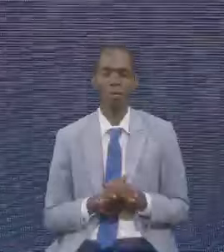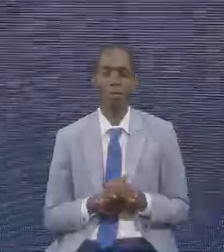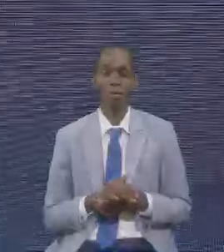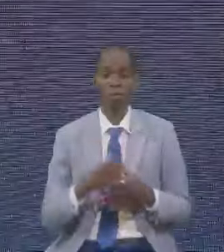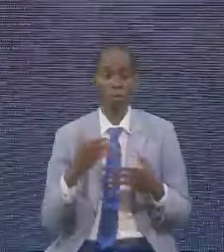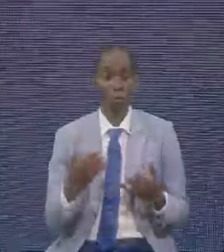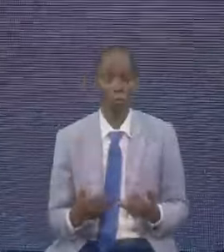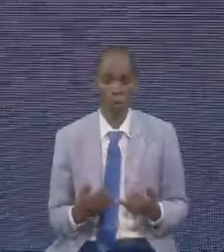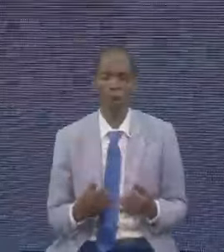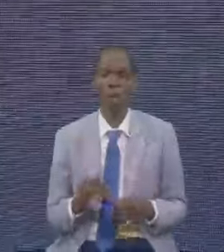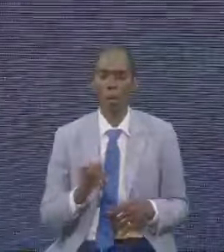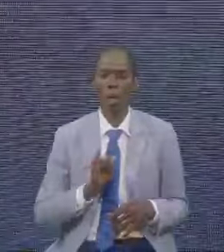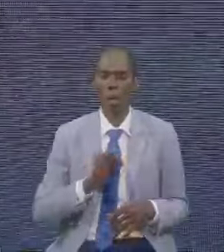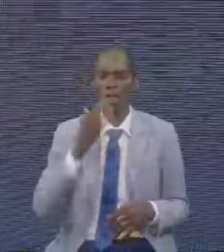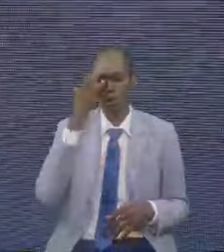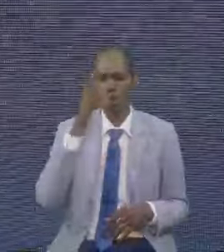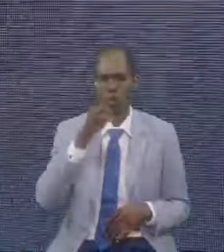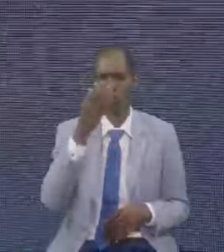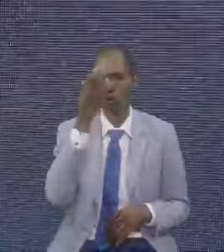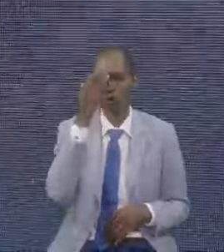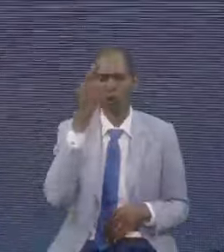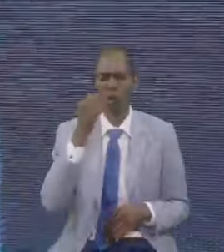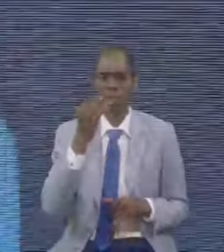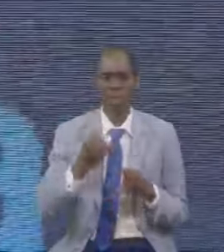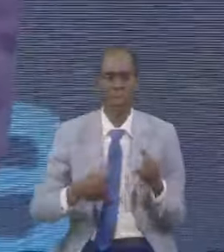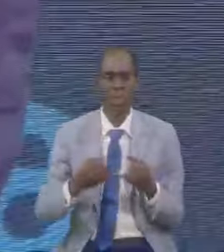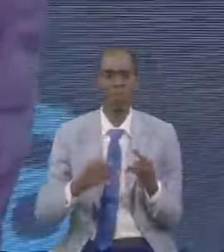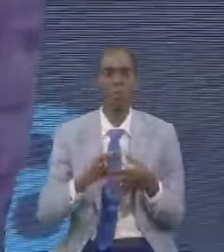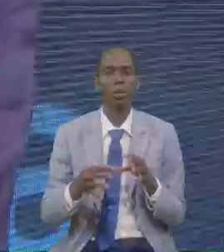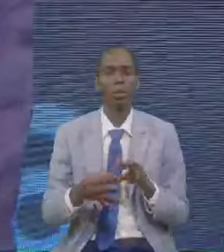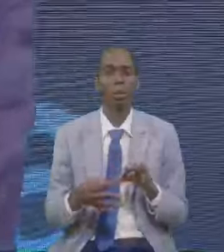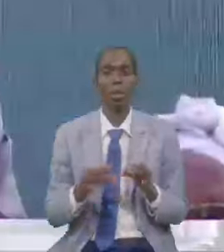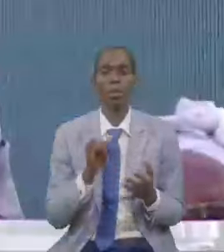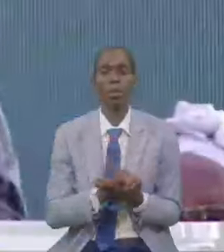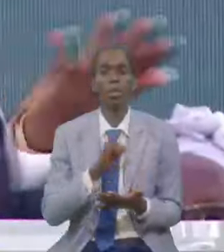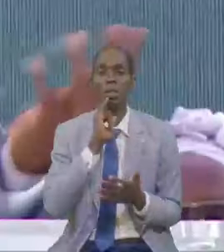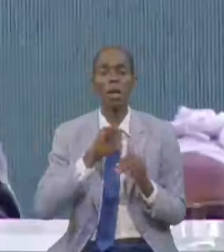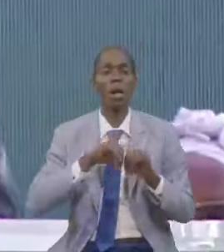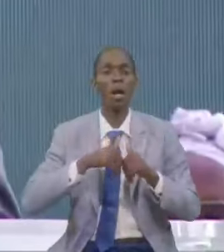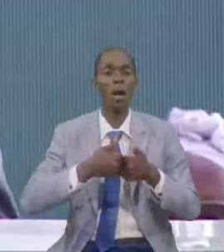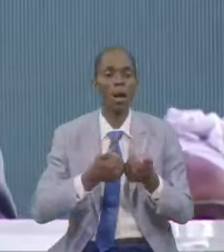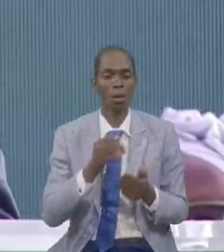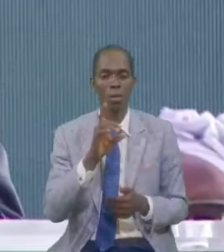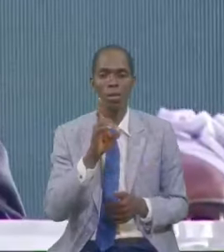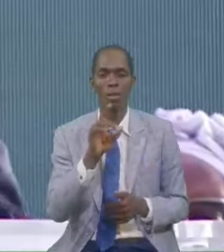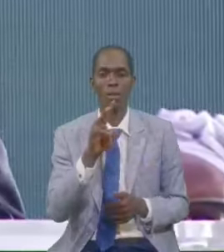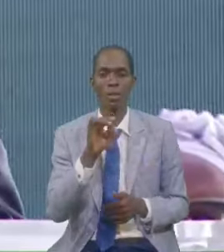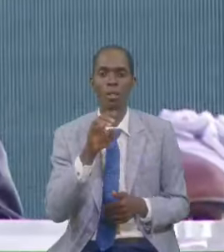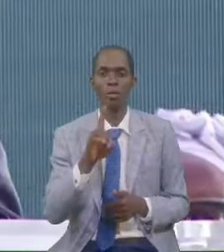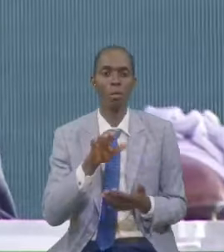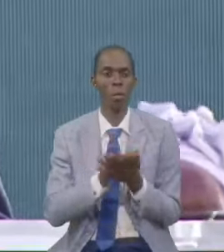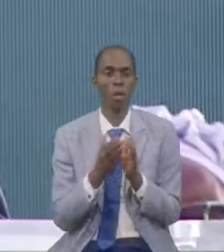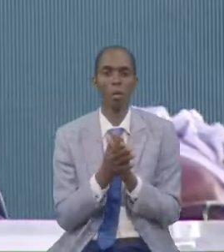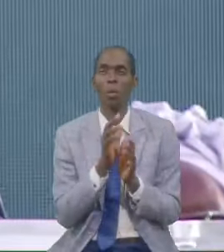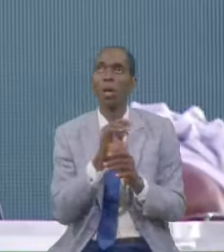story. నాకు తెలుసు కదా, మీకు కథ తెలుసని. That's how David became a hero. ఆ రీతిగా దావీదు హీరో అయ్యాడు. That's how we